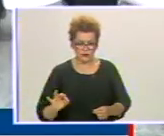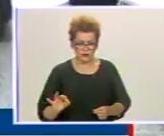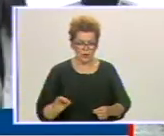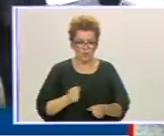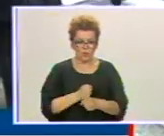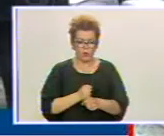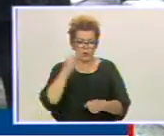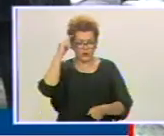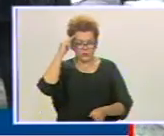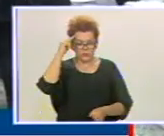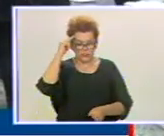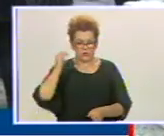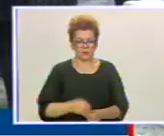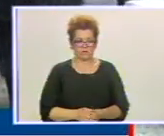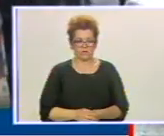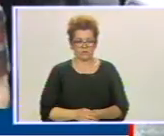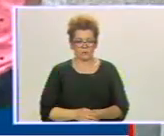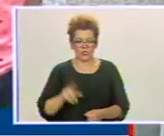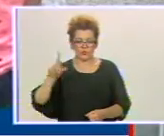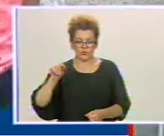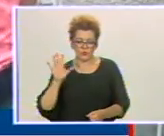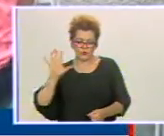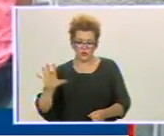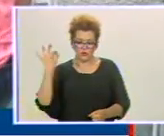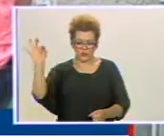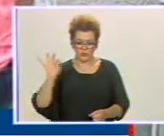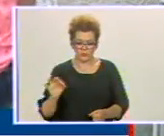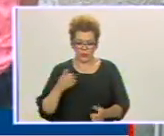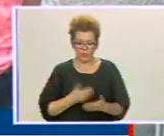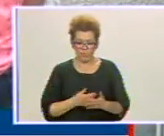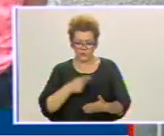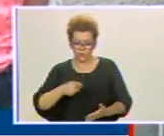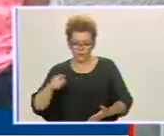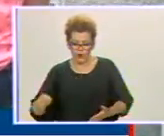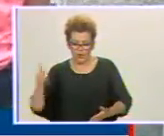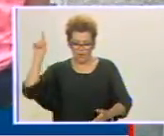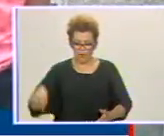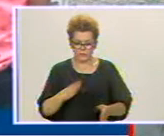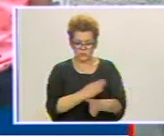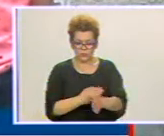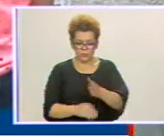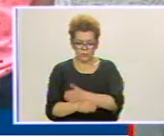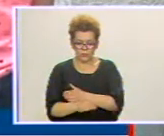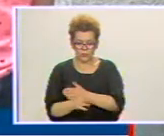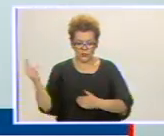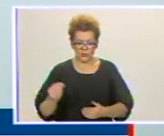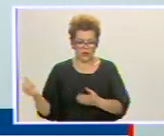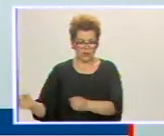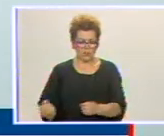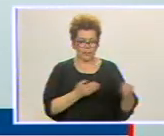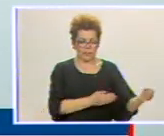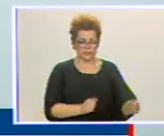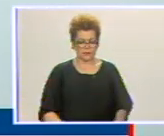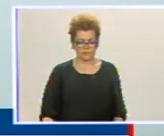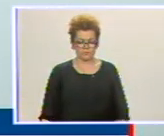și responsabilitate ridicată și cel de 25% pentru fiecare copil cu dizabilități primit în plasament.